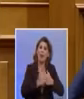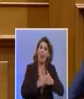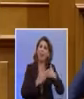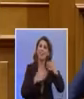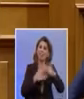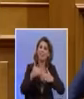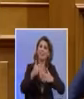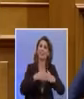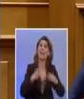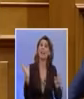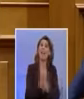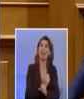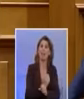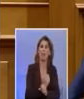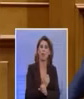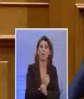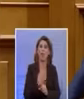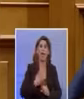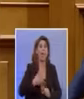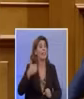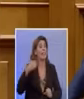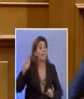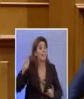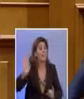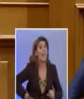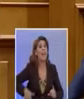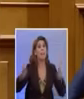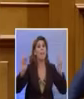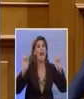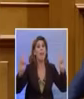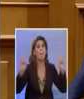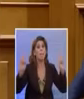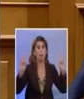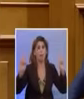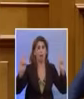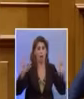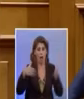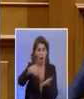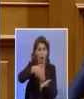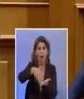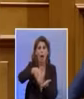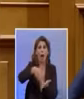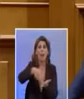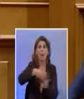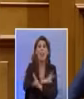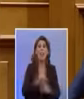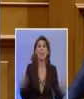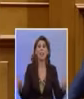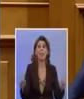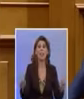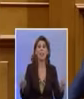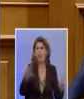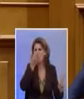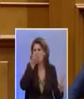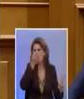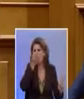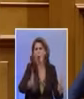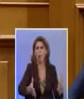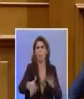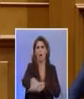καταφέρουμε. Ότι είμαστε η τελευταία ελπίδα για να καθαρίσει ο τόπος από την κόπρο της διαπλοκής.